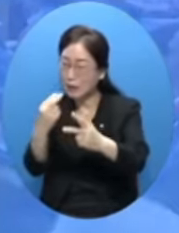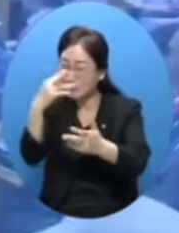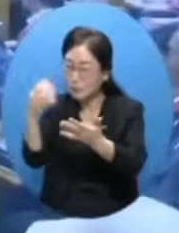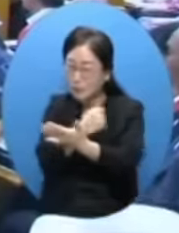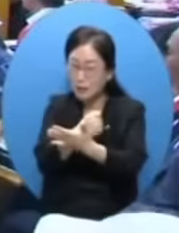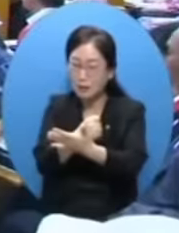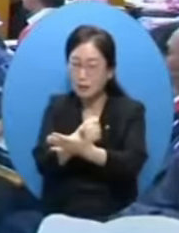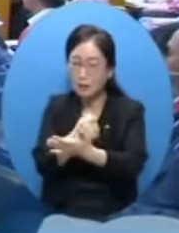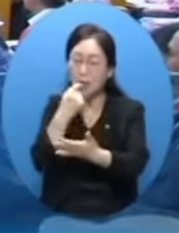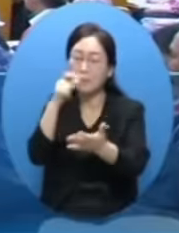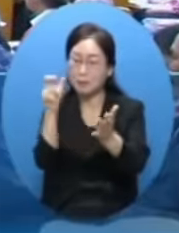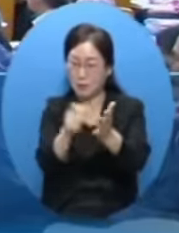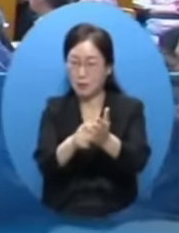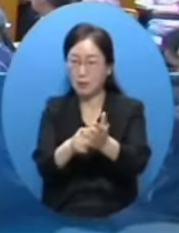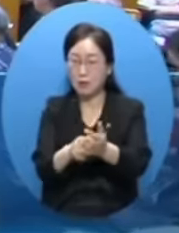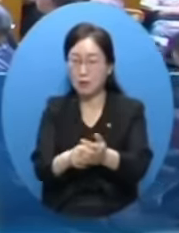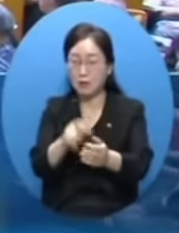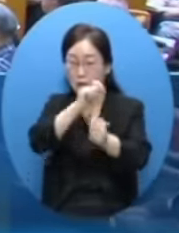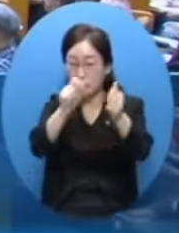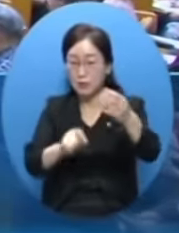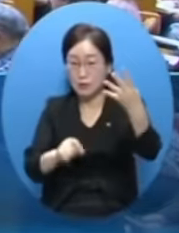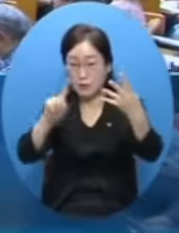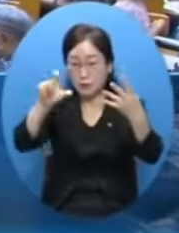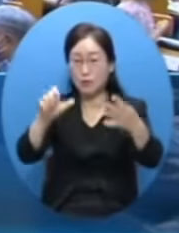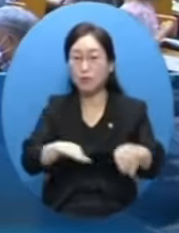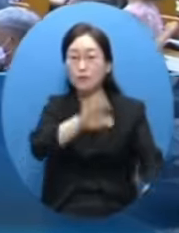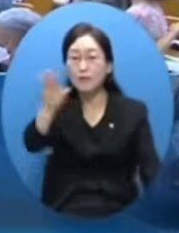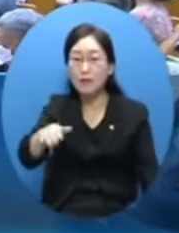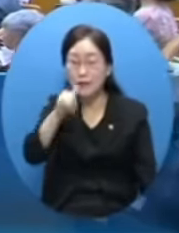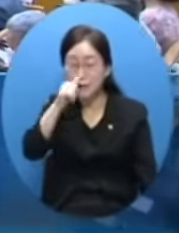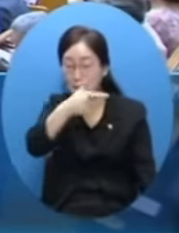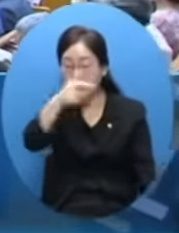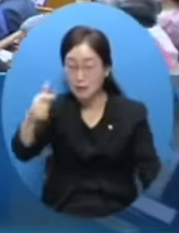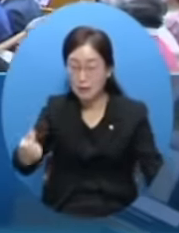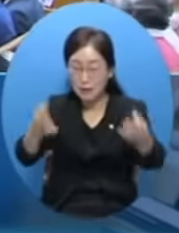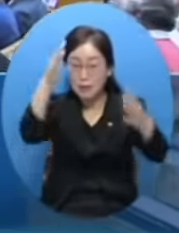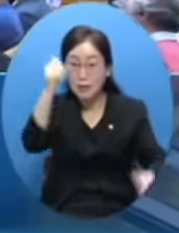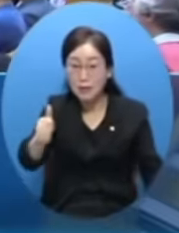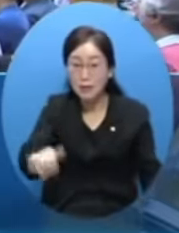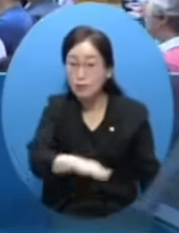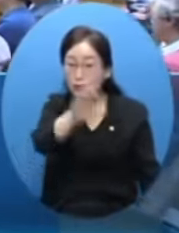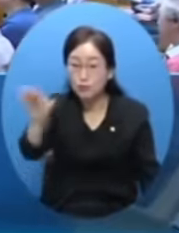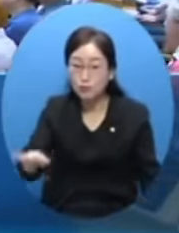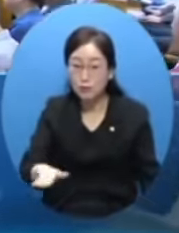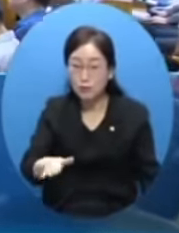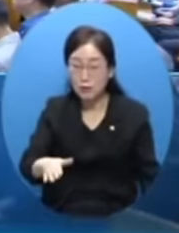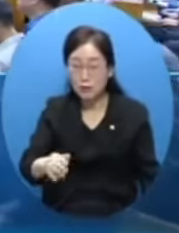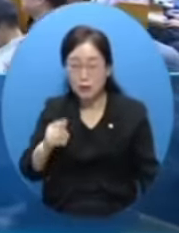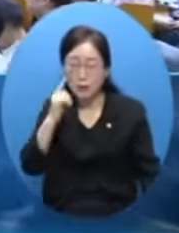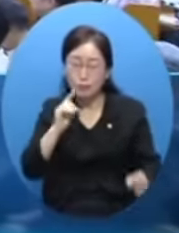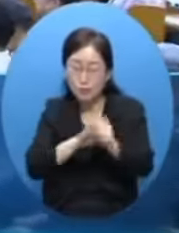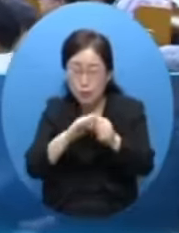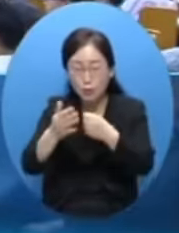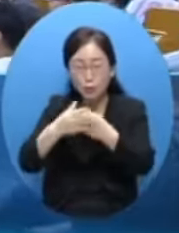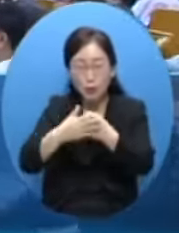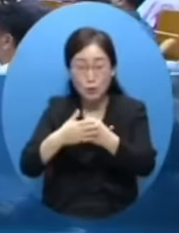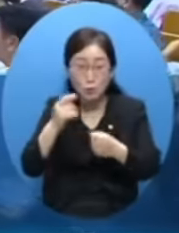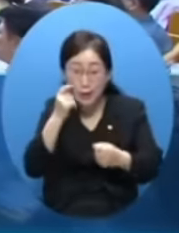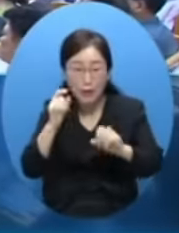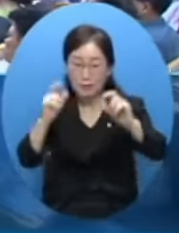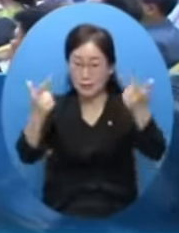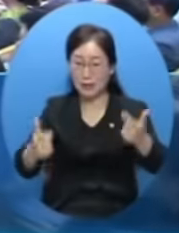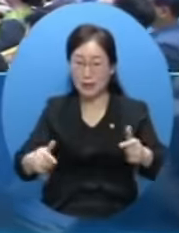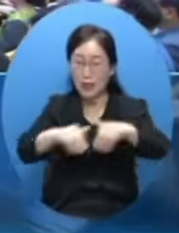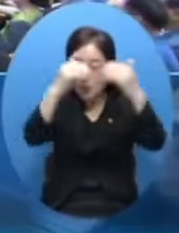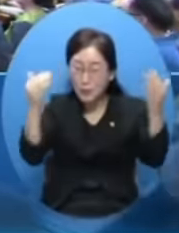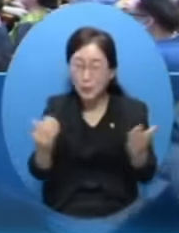것입니다. 히브리서 4장 15절입니다. 우리에게 있는 대제사장은 우리의 연약함을 동정하지 못하시리가 아니요 모든 일에